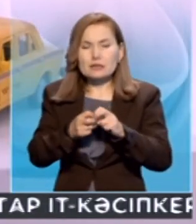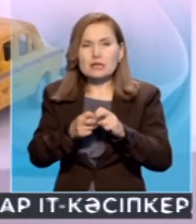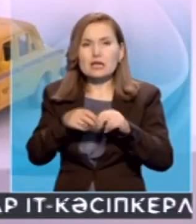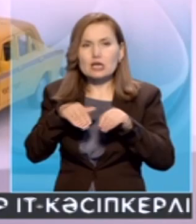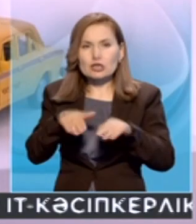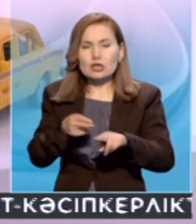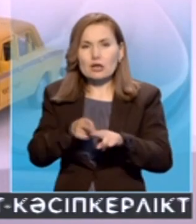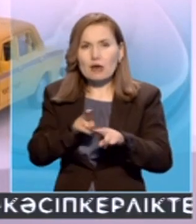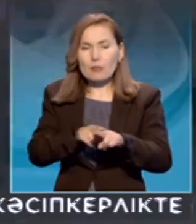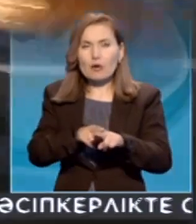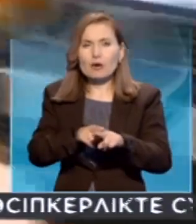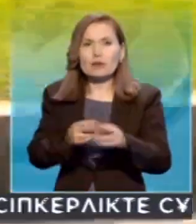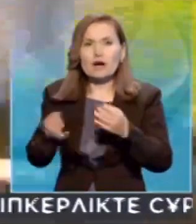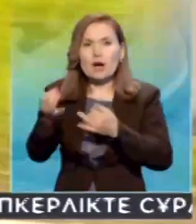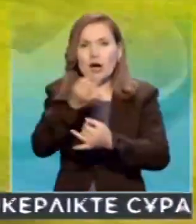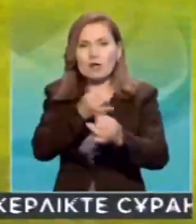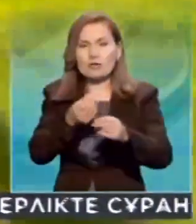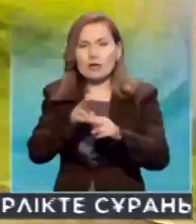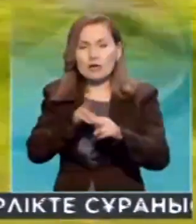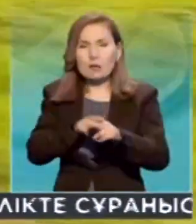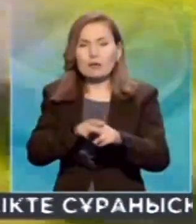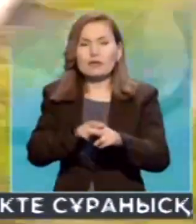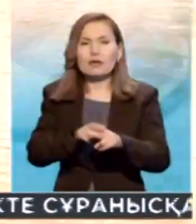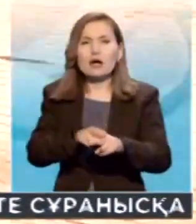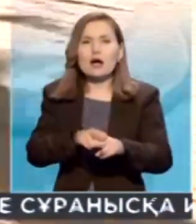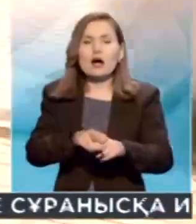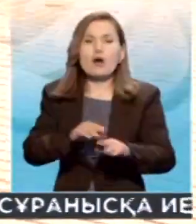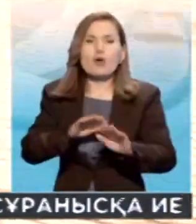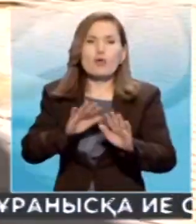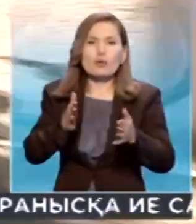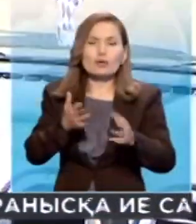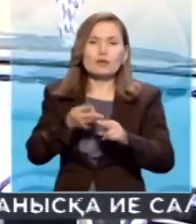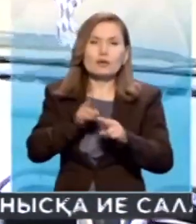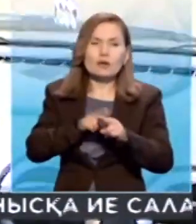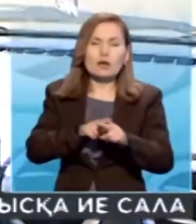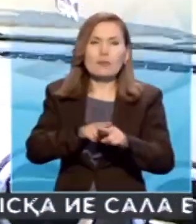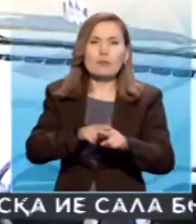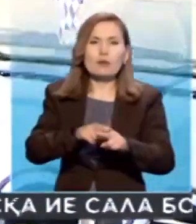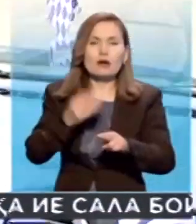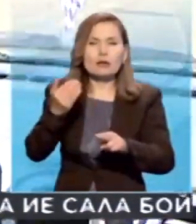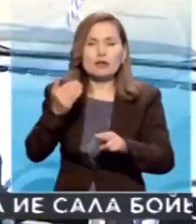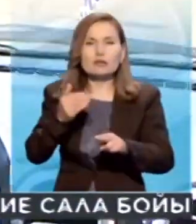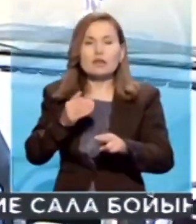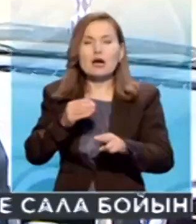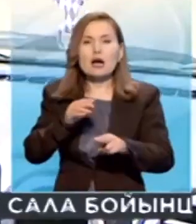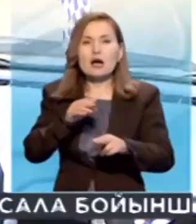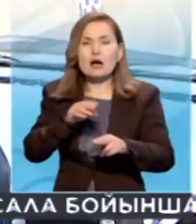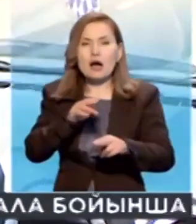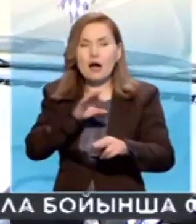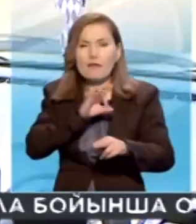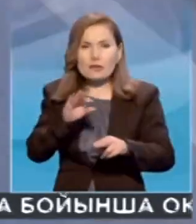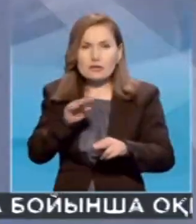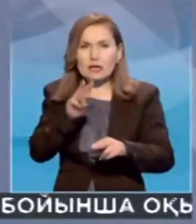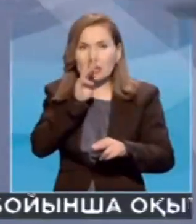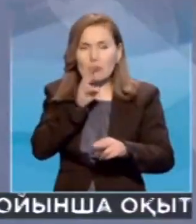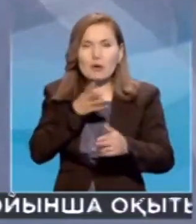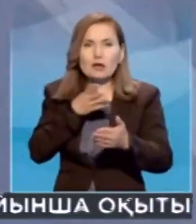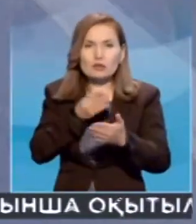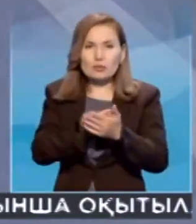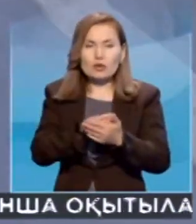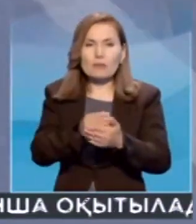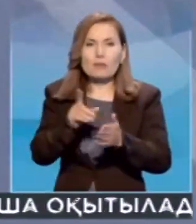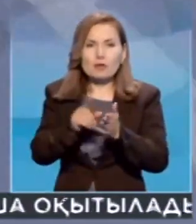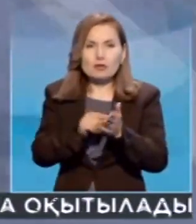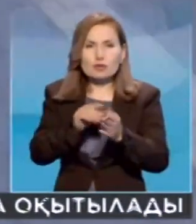операторлармен бірге шешуді шақырған. Бұл қызмет заңмен реттелсе, сала өкілдері салық төлеуге міндетті. Еңбек шартындағы барлық талапты